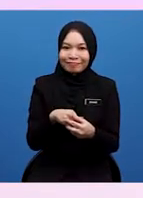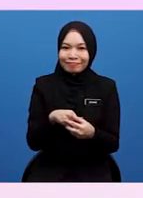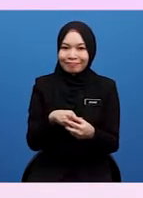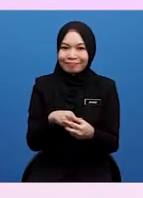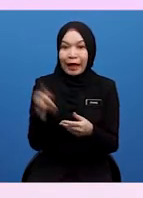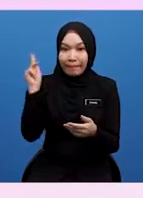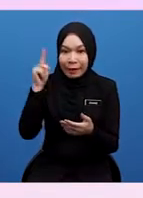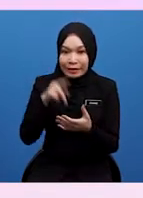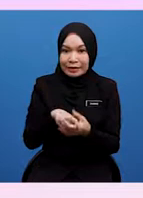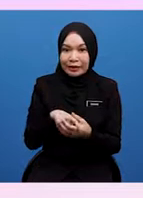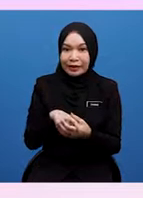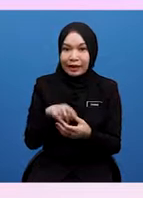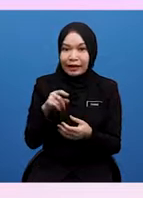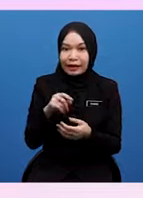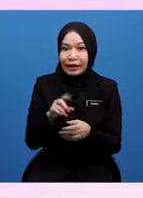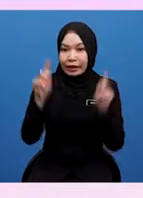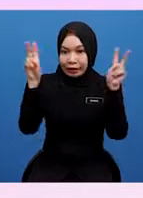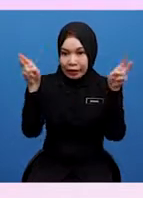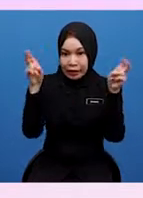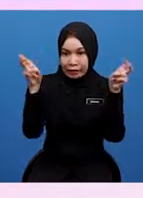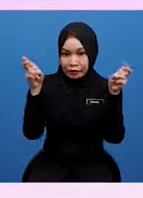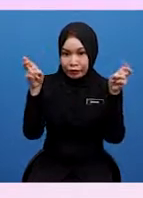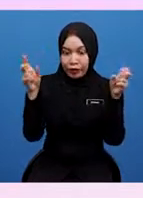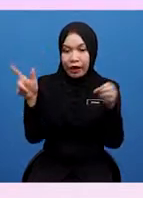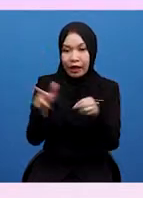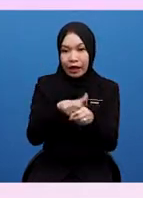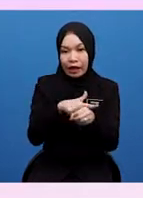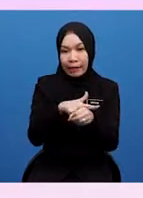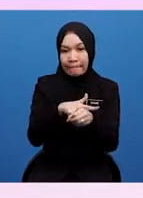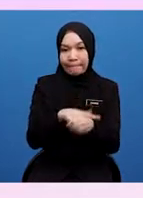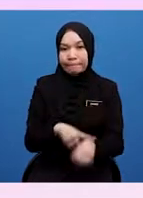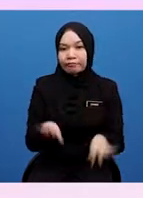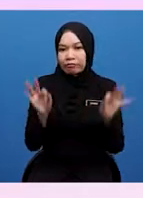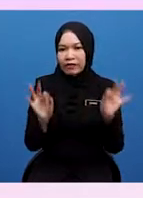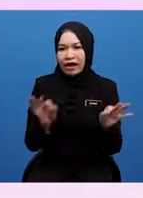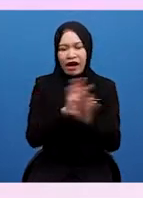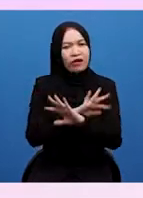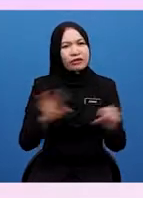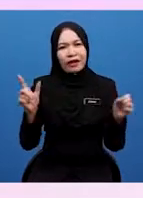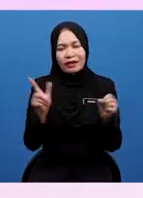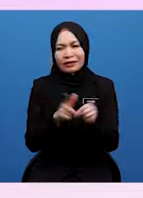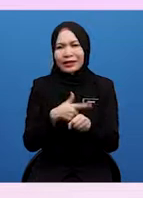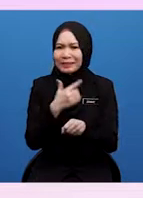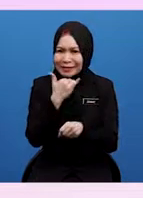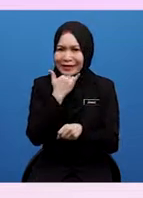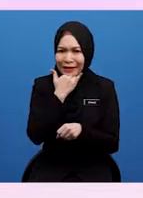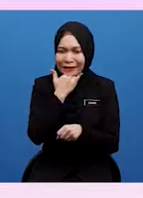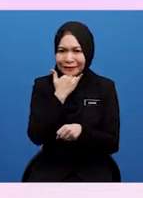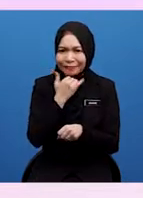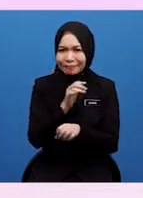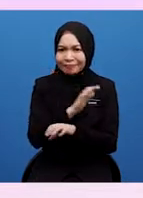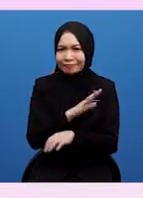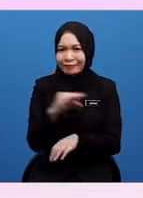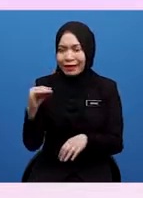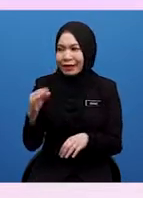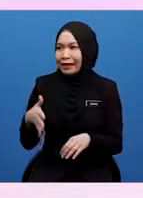Pastikan tajuk yang lengkap. Tajuk yang tidak lengkap merupakan kesalahan dan akan memberi